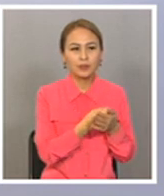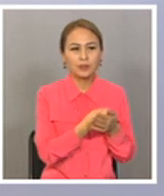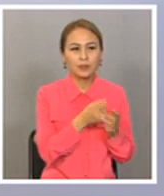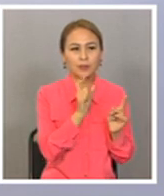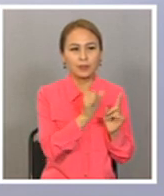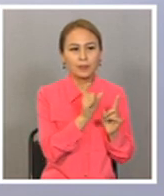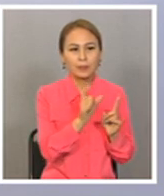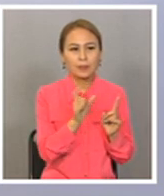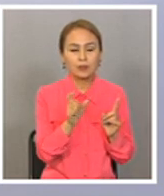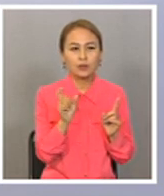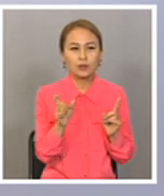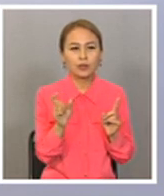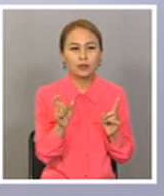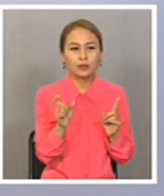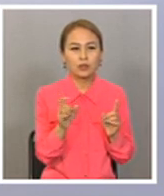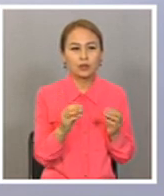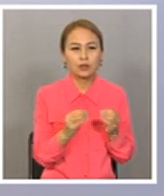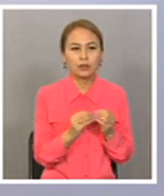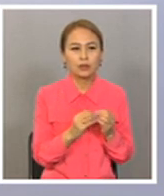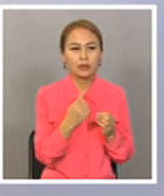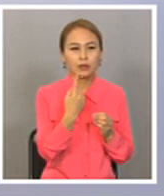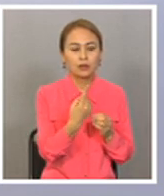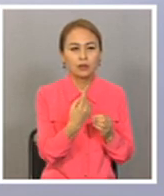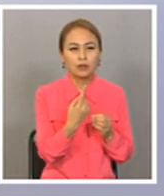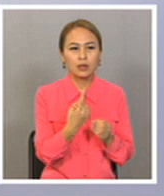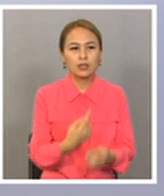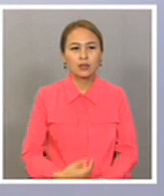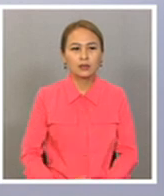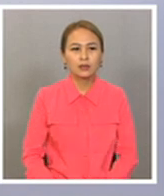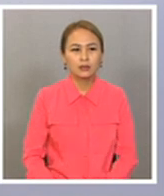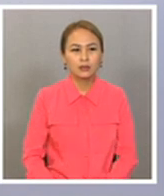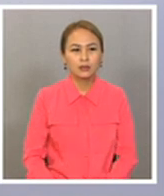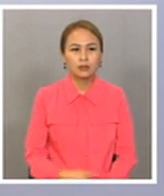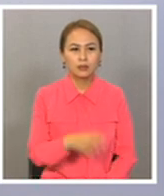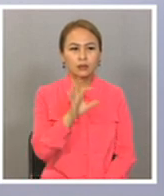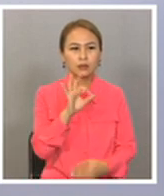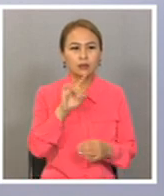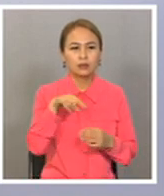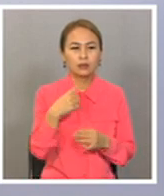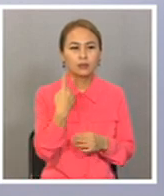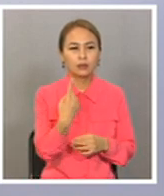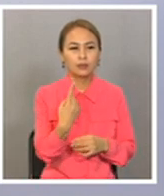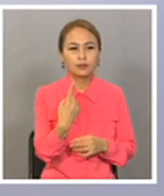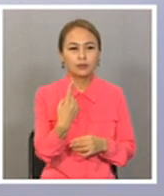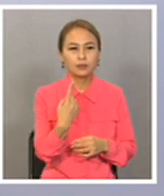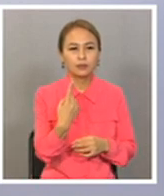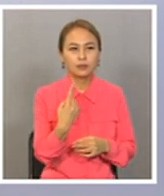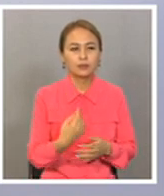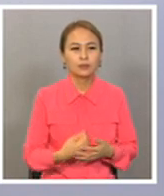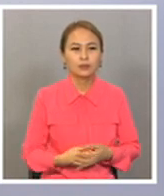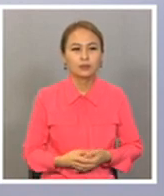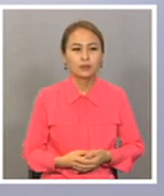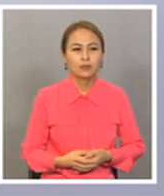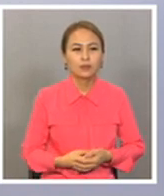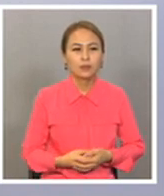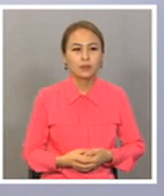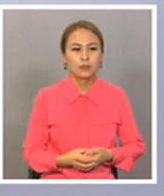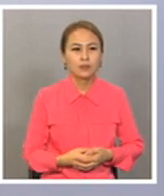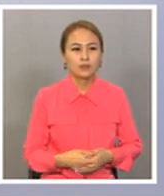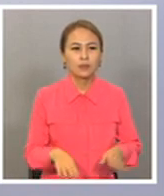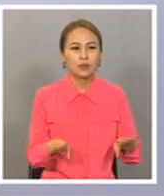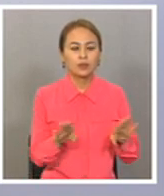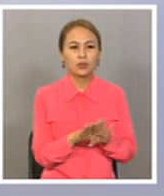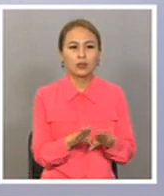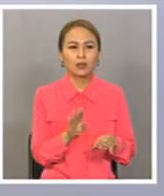қадамды 10-ға бөліп тұрмын. Немесе ондық бөлшекпен біз білеміз, 0 бүтін 10-нан 1 деп жазуға болады. Ол дегеніміз